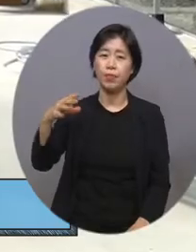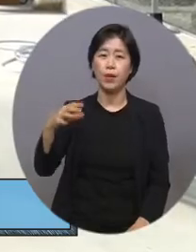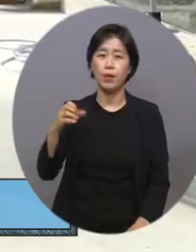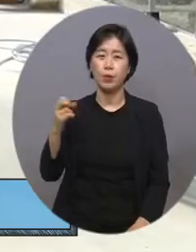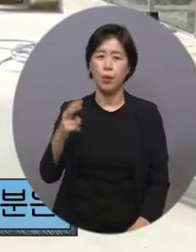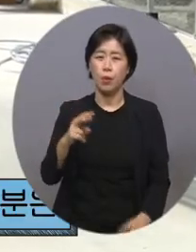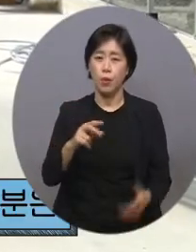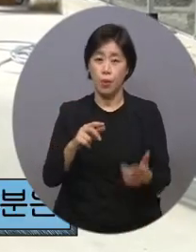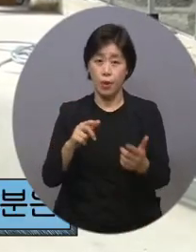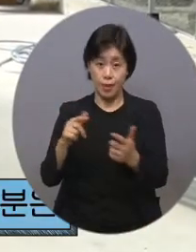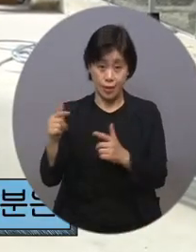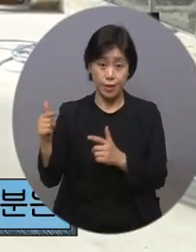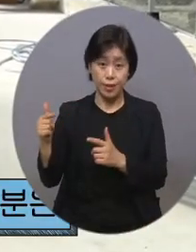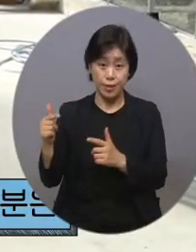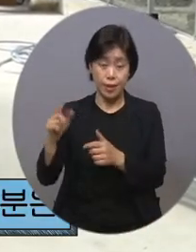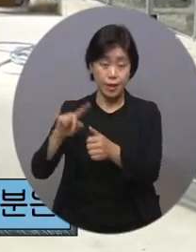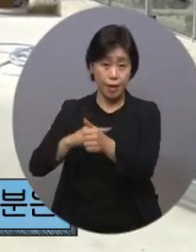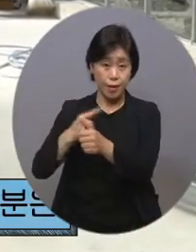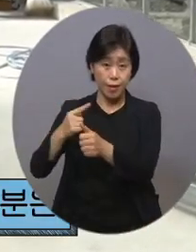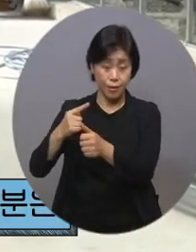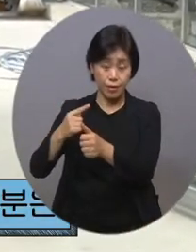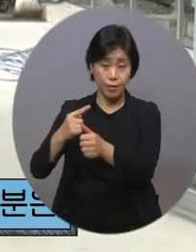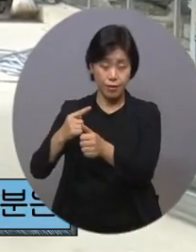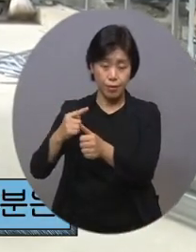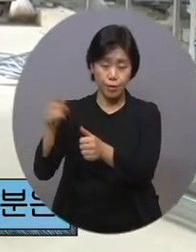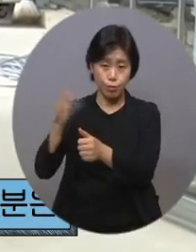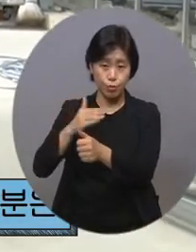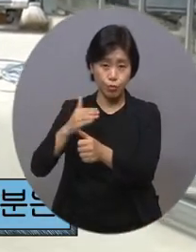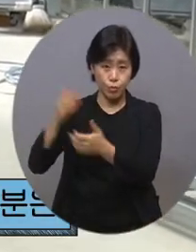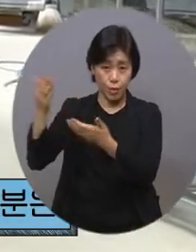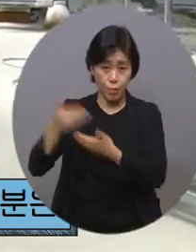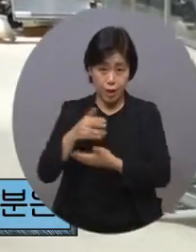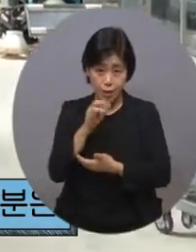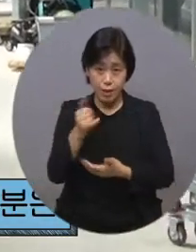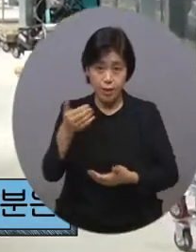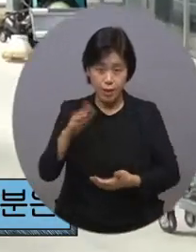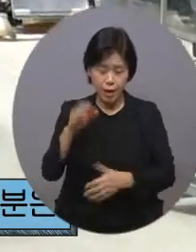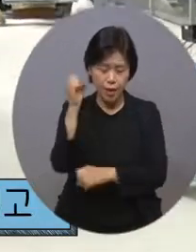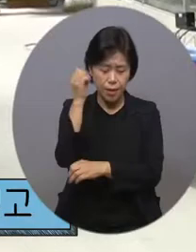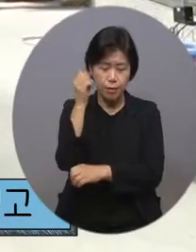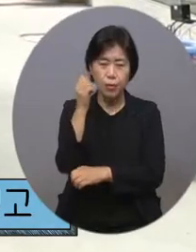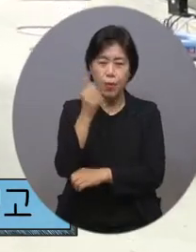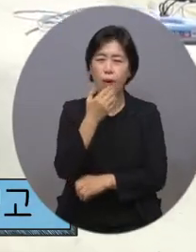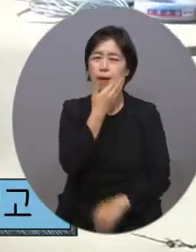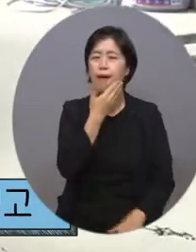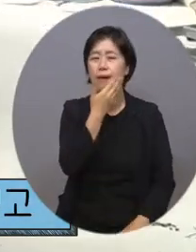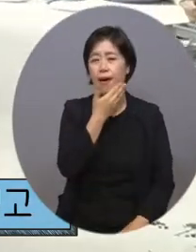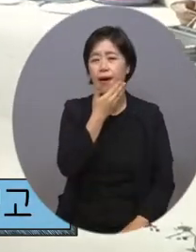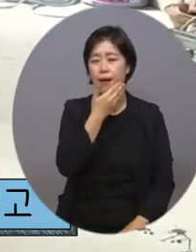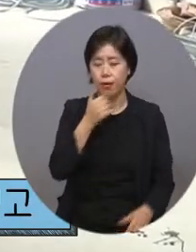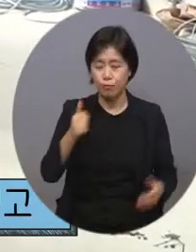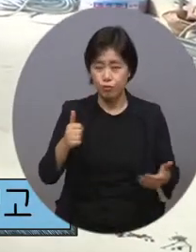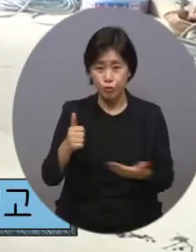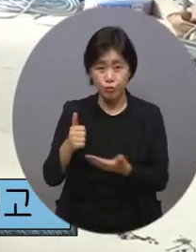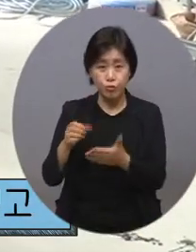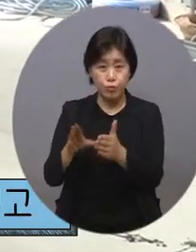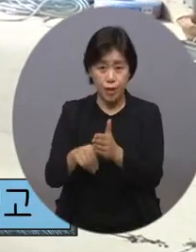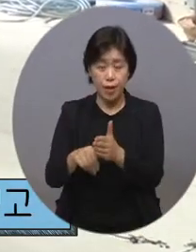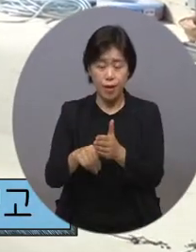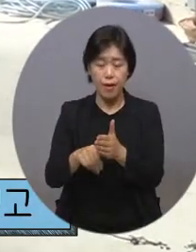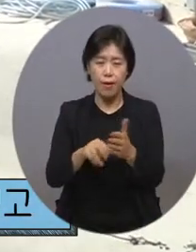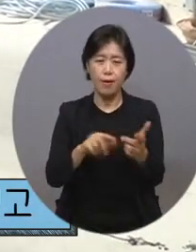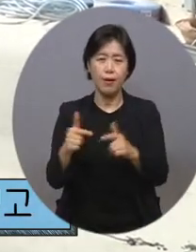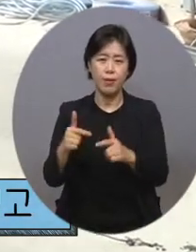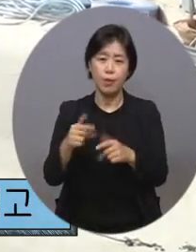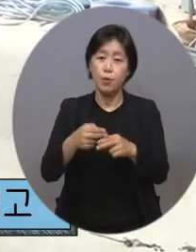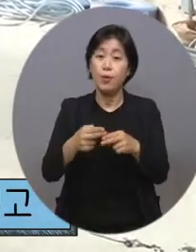햇빛이라든지 이런 부분은 자연에서 얻어오지만은 기본적으로 양분을 제공하는 부분은 저희가 별도의 뭐 레시피 중